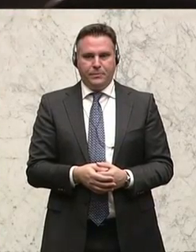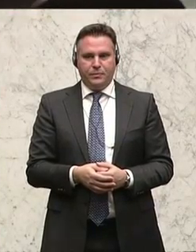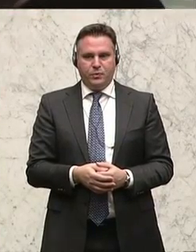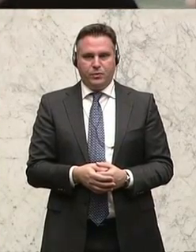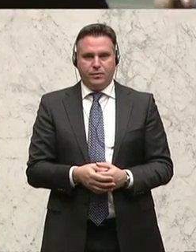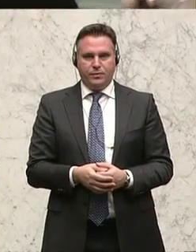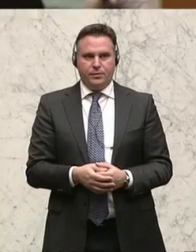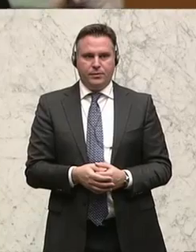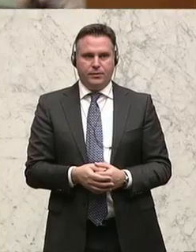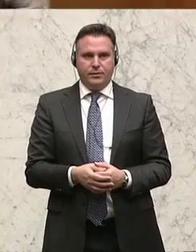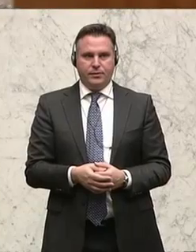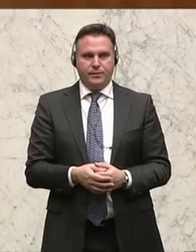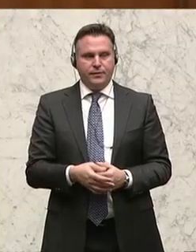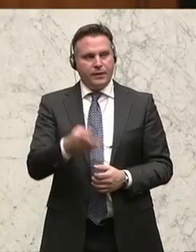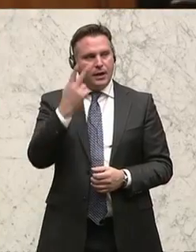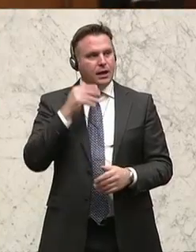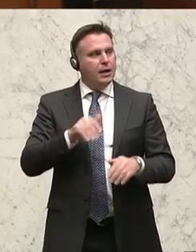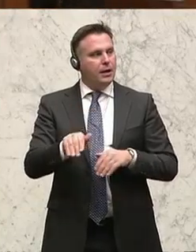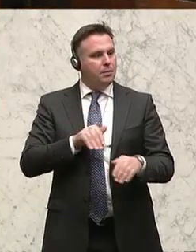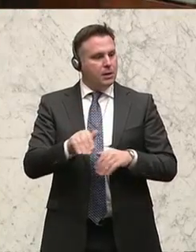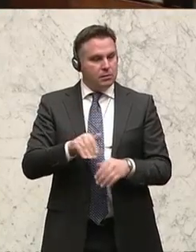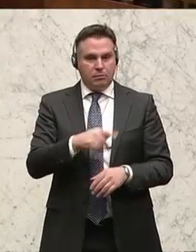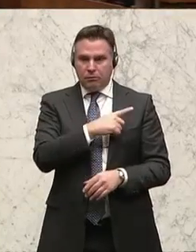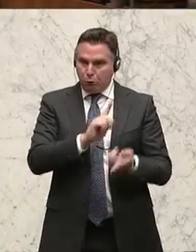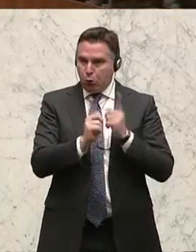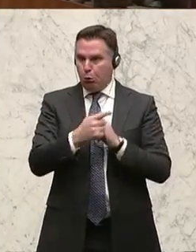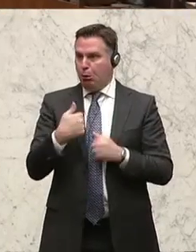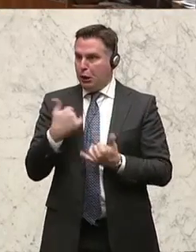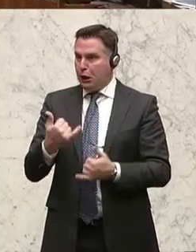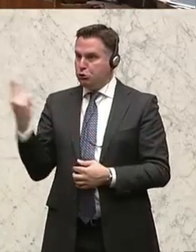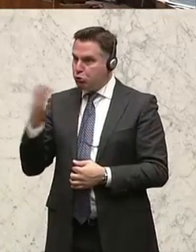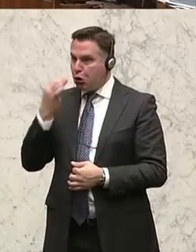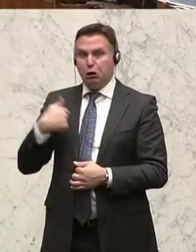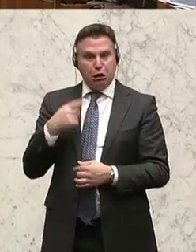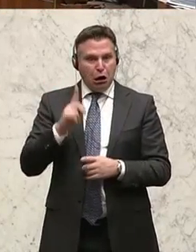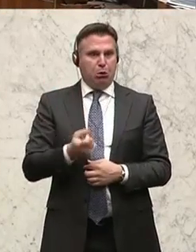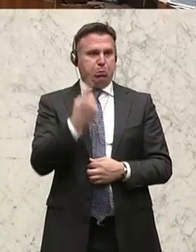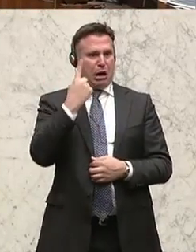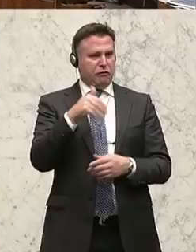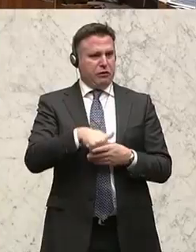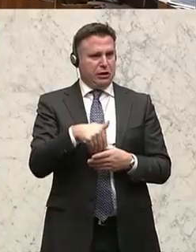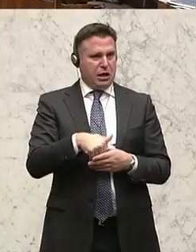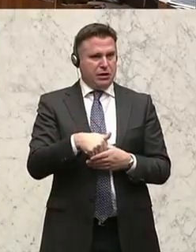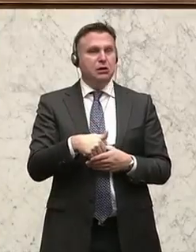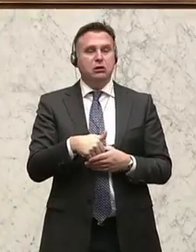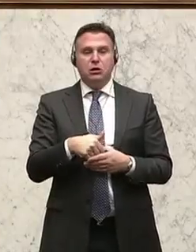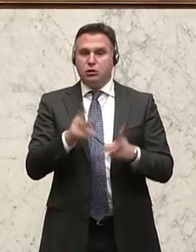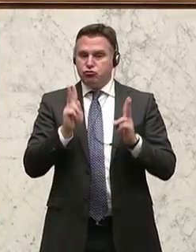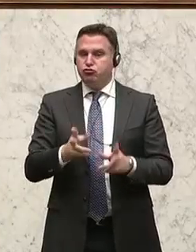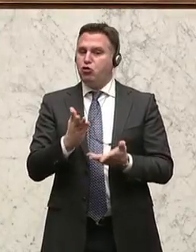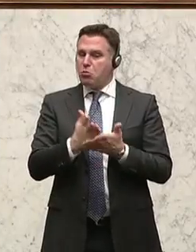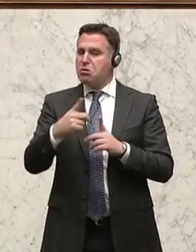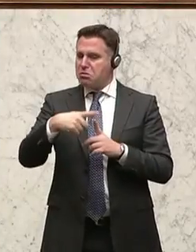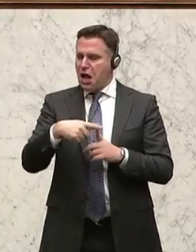Aber Herr Minister, jetzt verblüffen Sie mich wiederum. Erstens, es ist richtig, es gibt erste